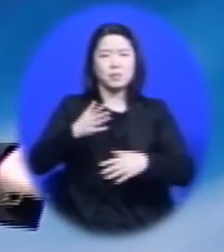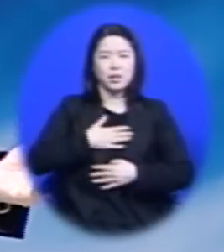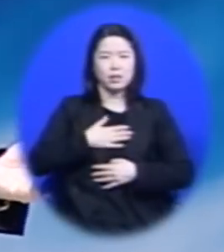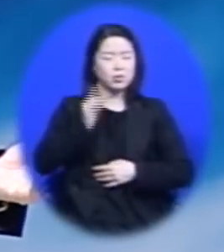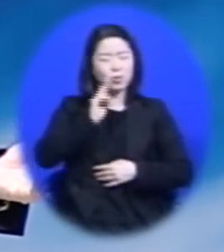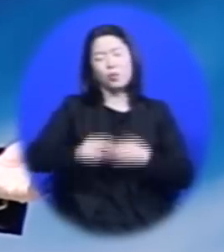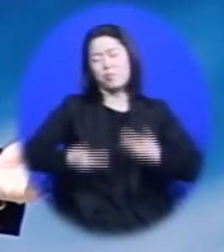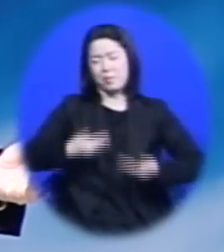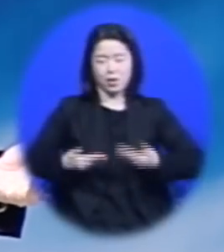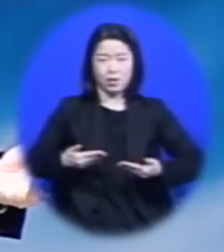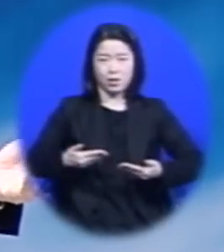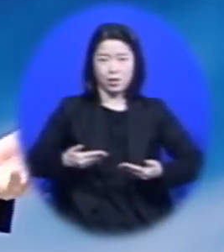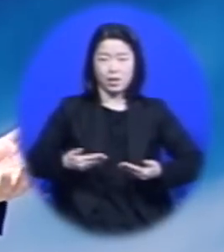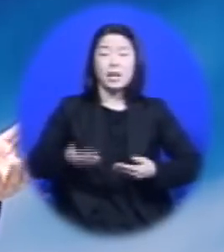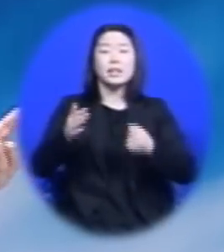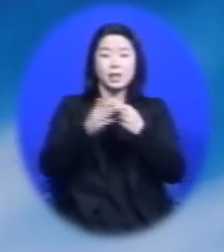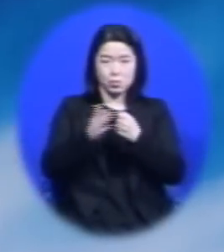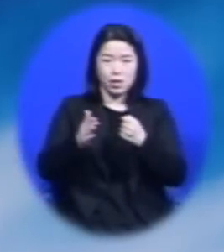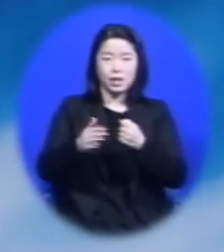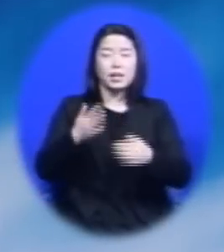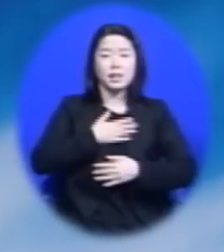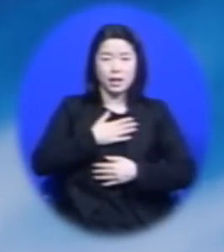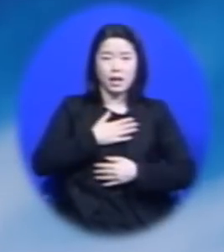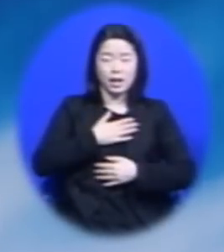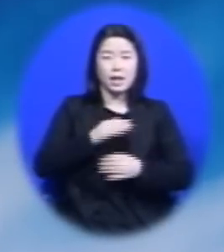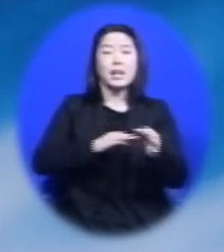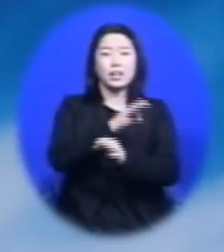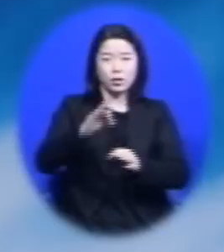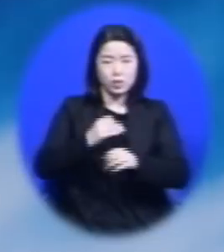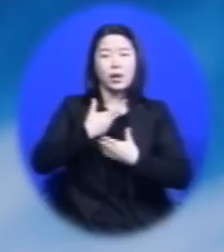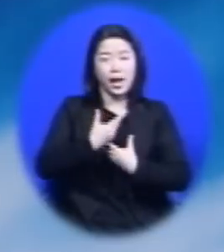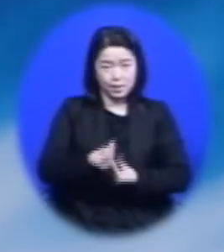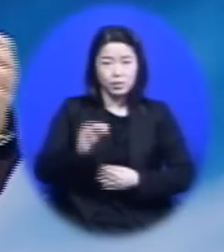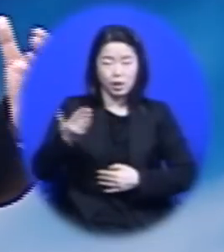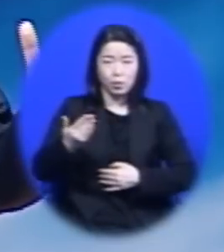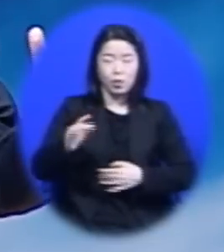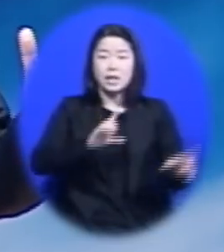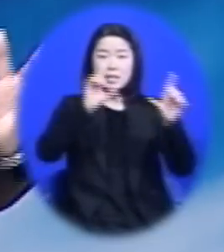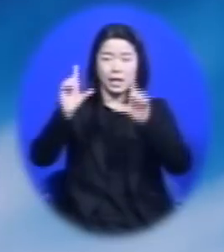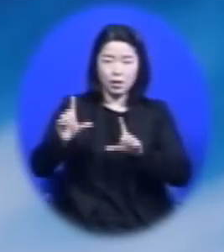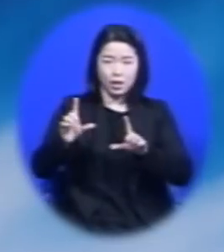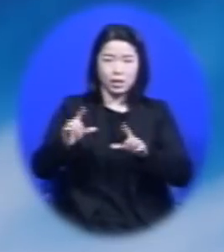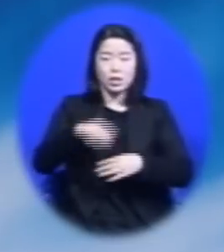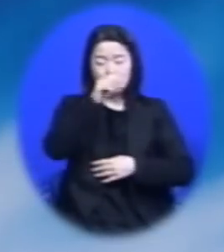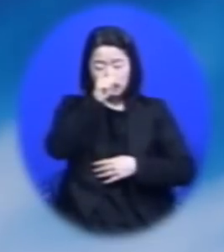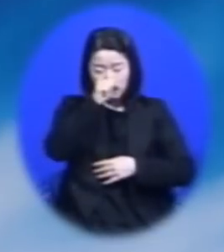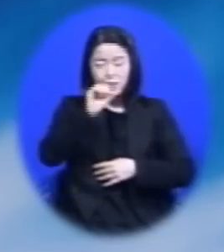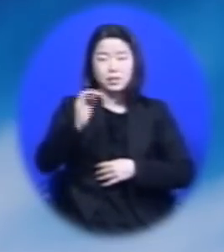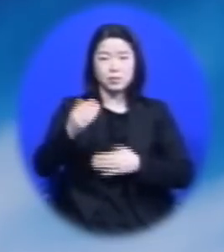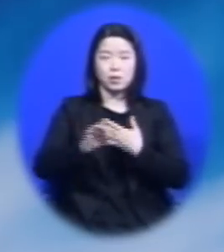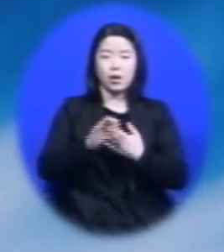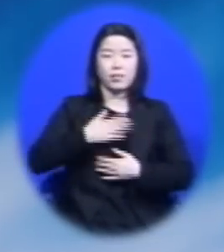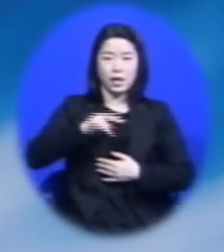너무 바빠요 그러니 내가 좀 경제적으로도 안정되고 생활에 좀 형편이 나아지면